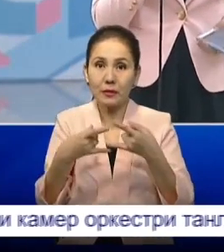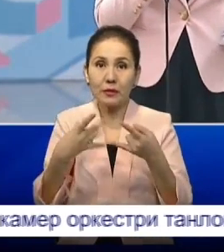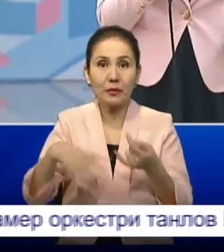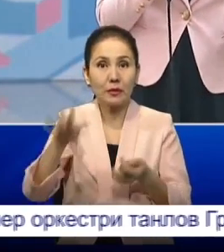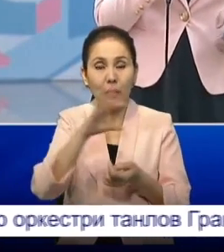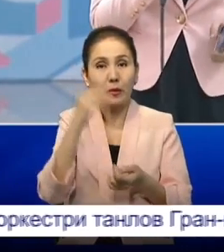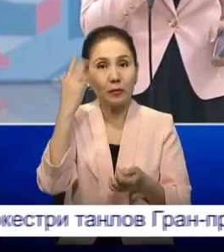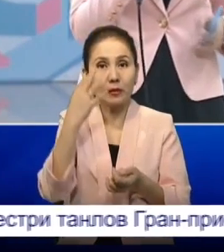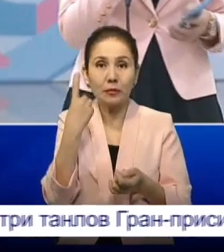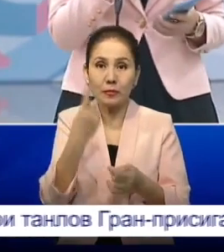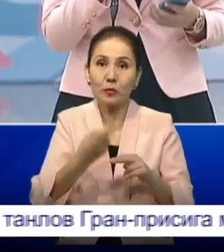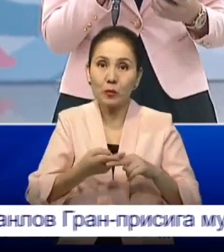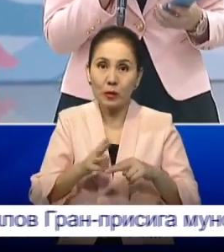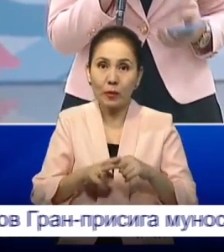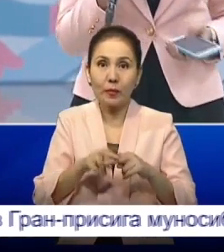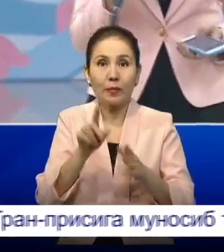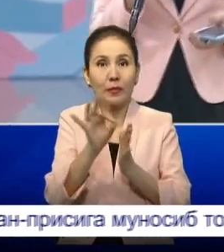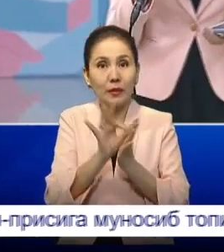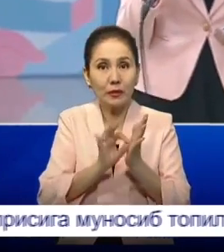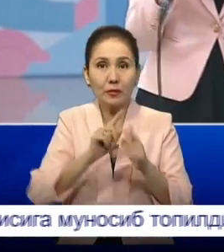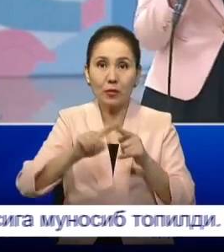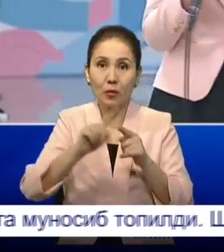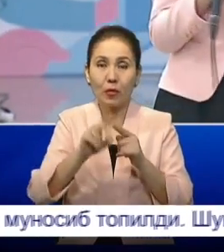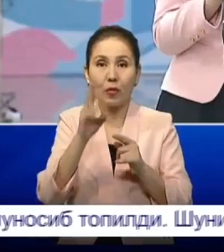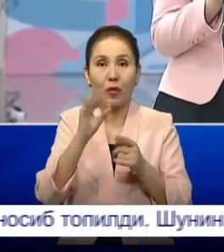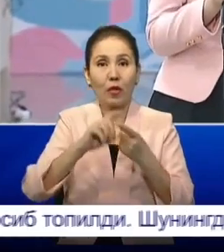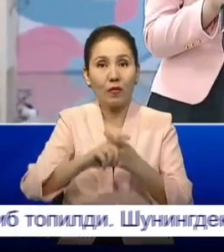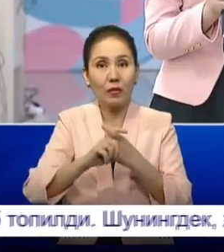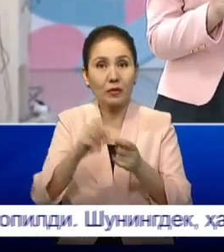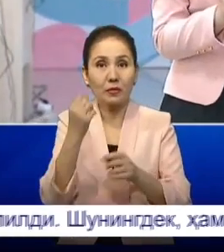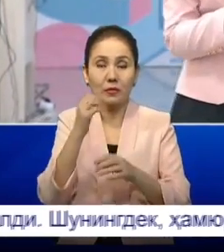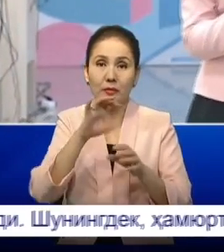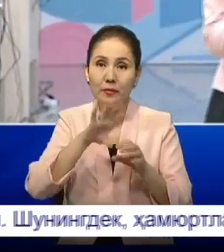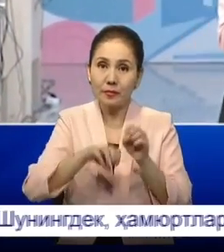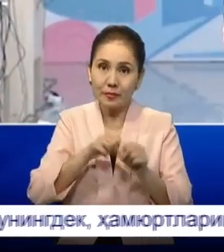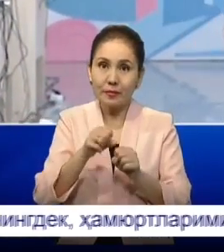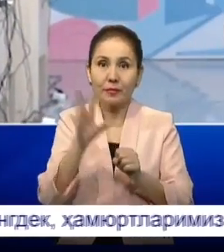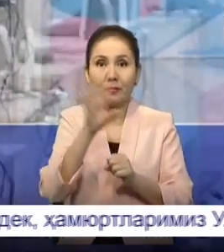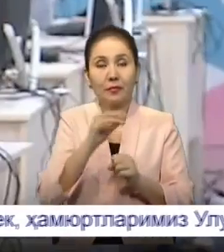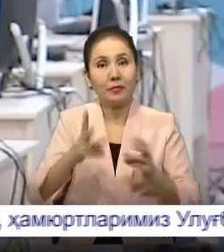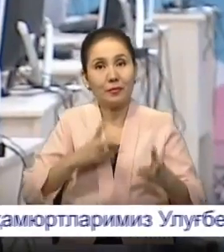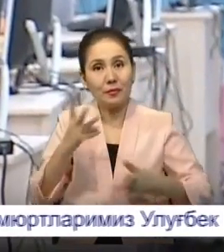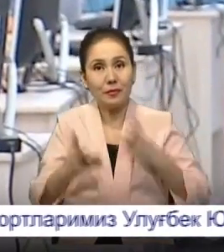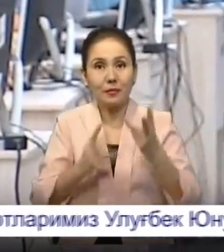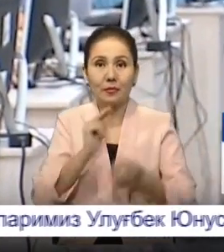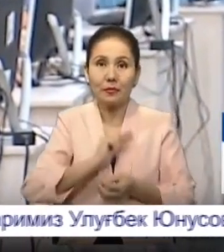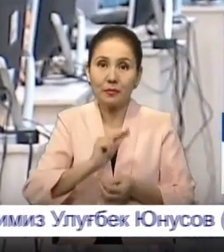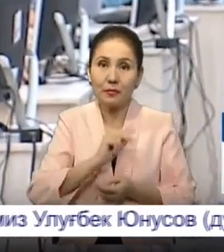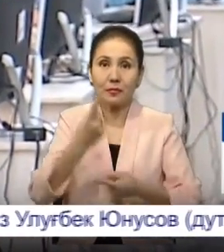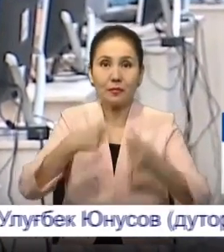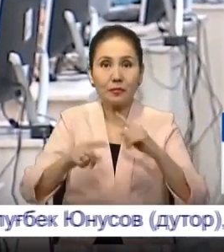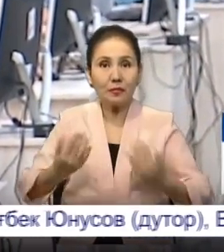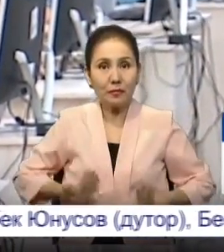ҳаммамизнинг мақсадимиз битта, у ҳам бўлса, тезроқ коронавирус пандемиясидан халос бўлиш ва яна жўшқин, серташвиш, одатдагидек